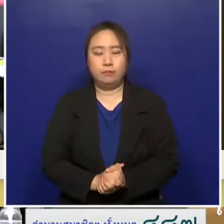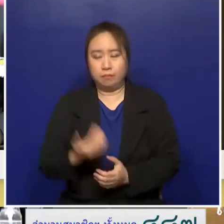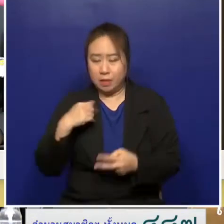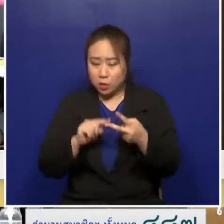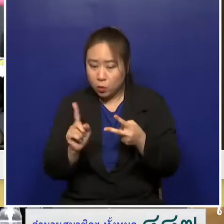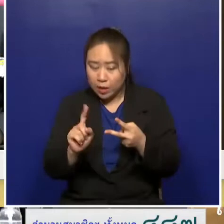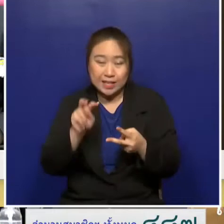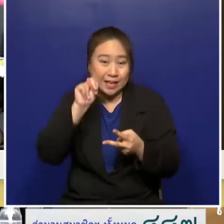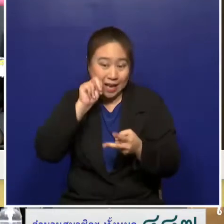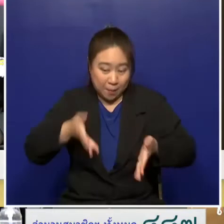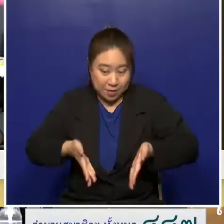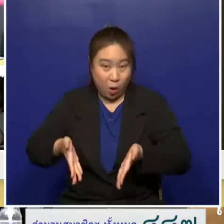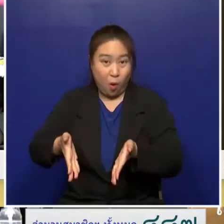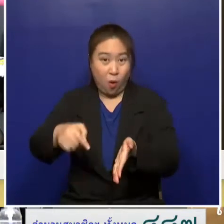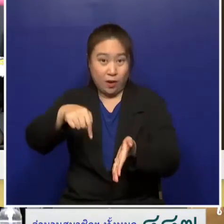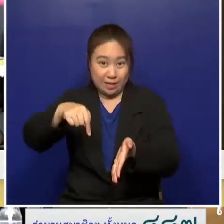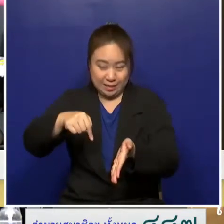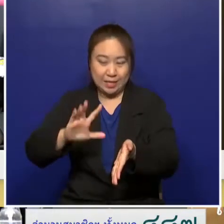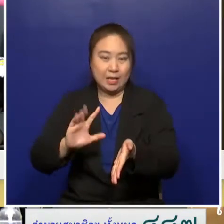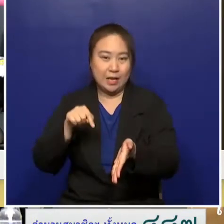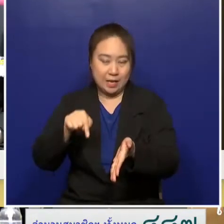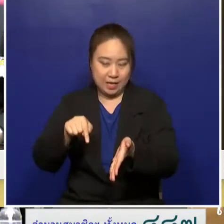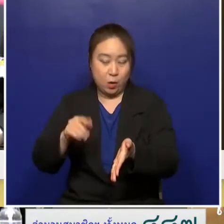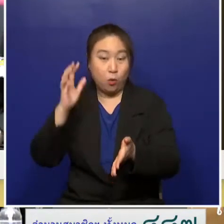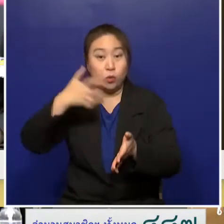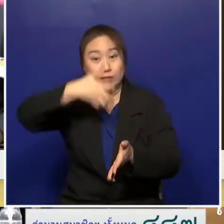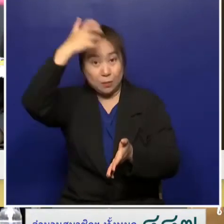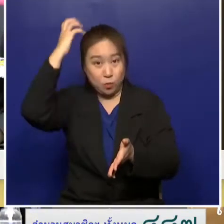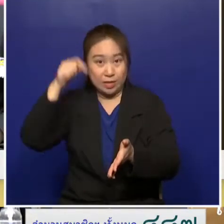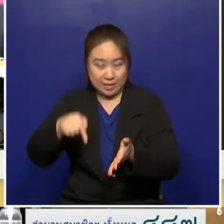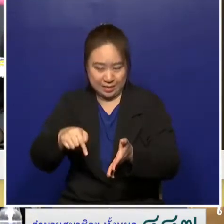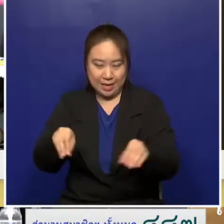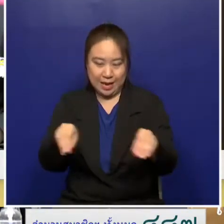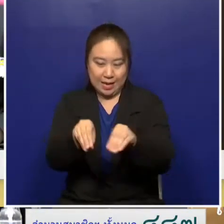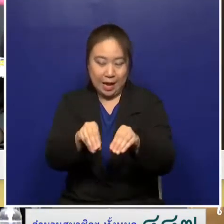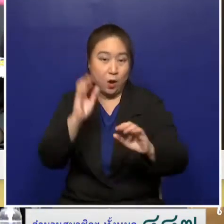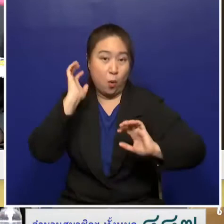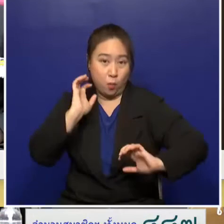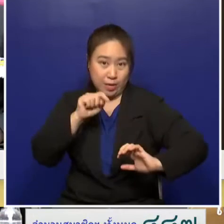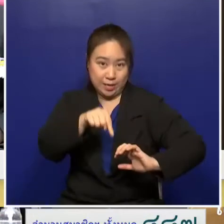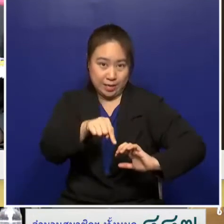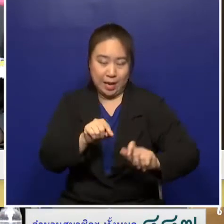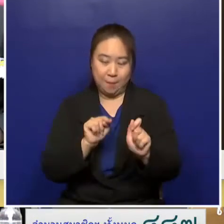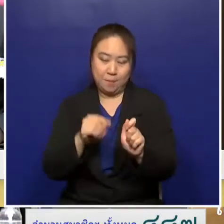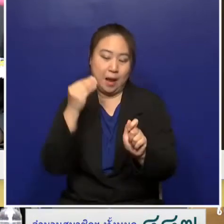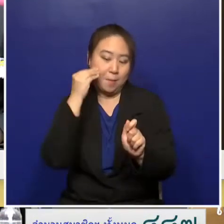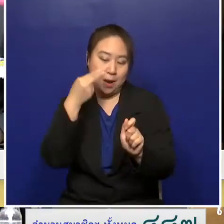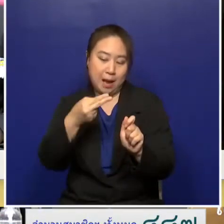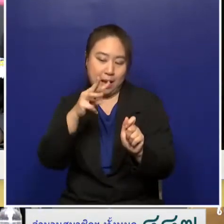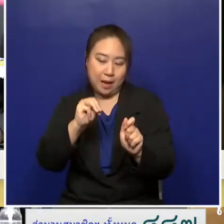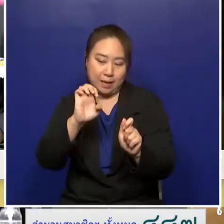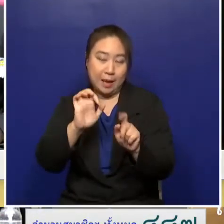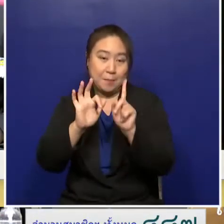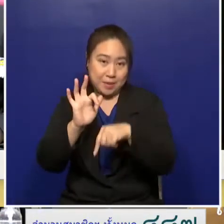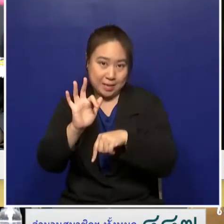คองชมธานมหราษเขตอยู่สงบุรีติดต่อรศบุรีเขตอำเภอบนมีคือตำบบันขาม